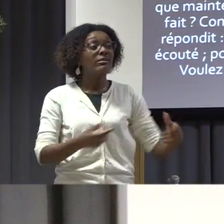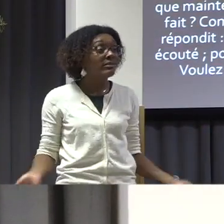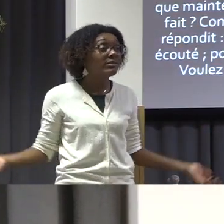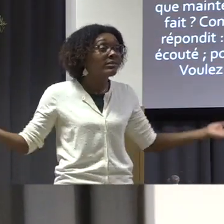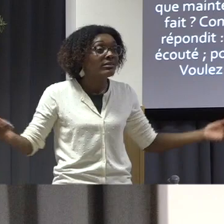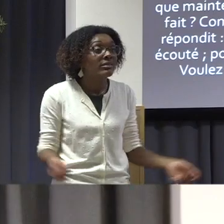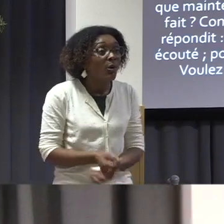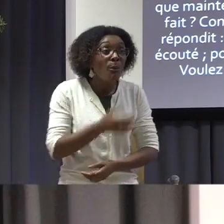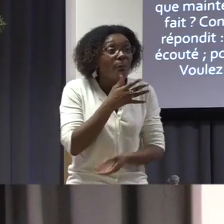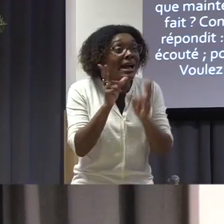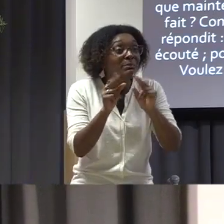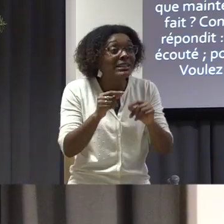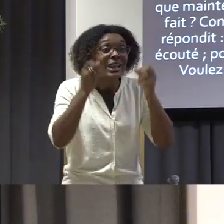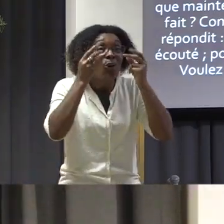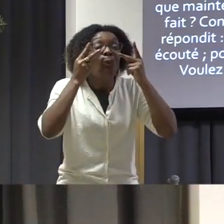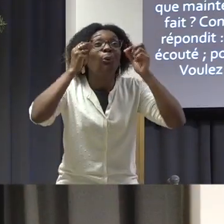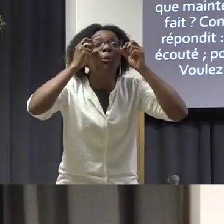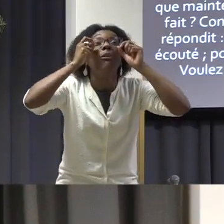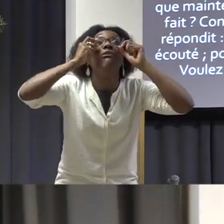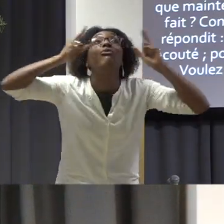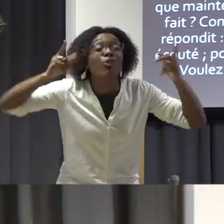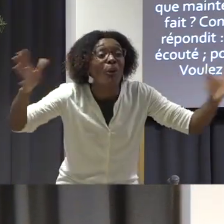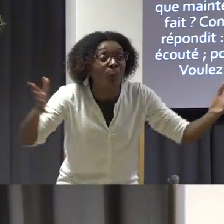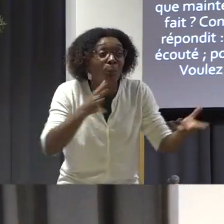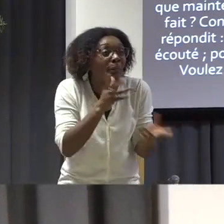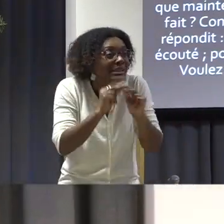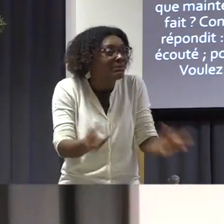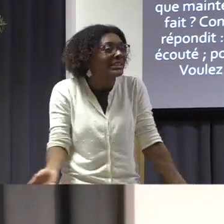comment nouvelle et j'ai franchement